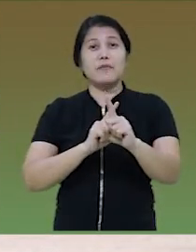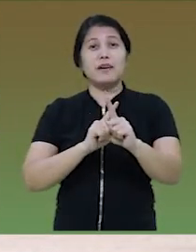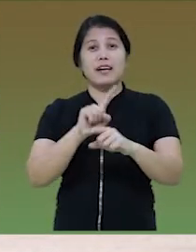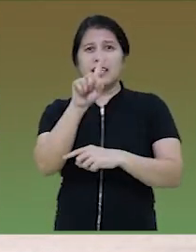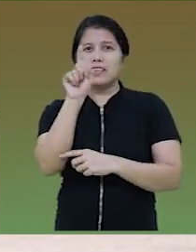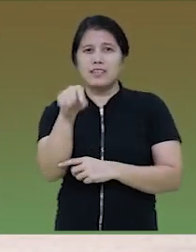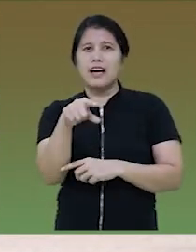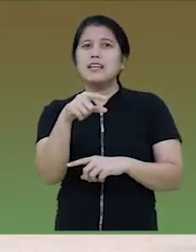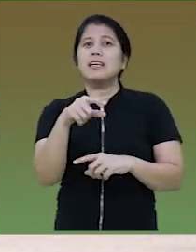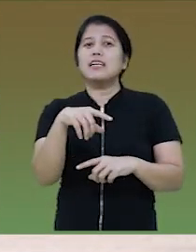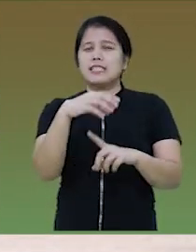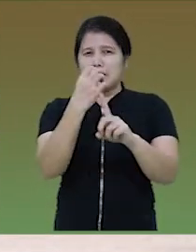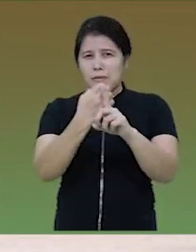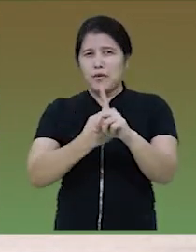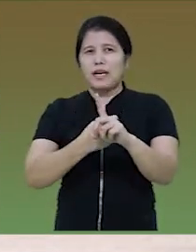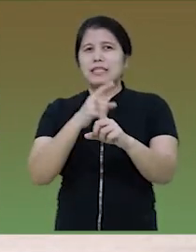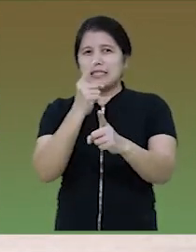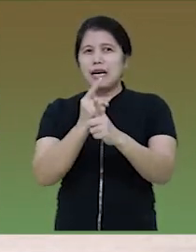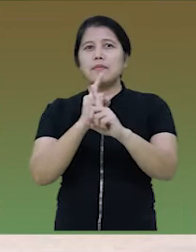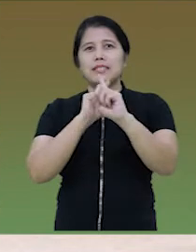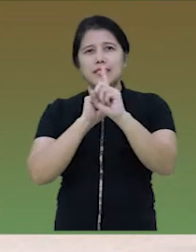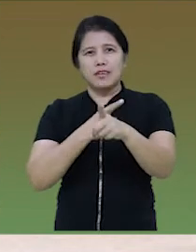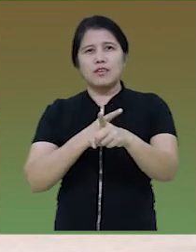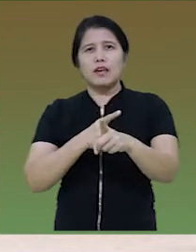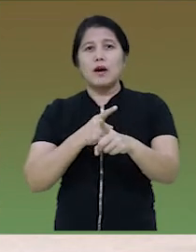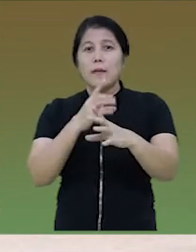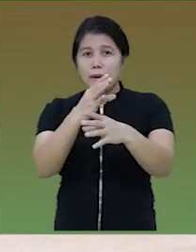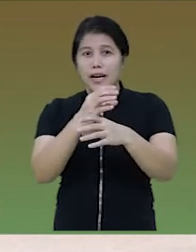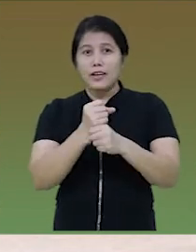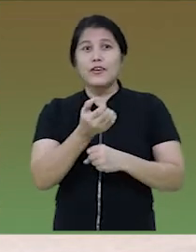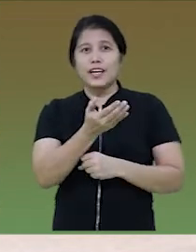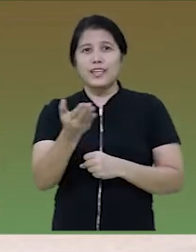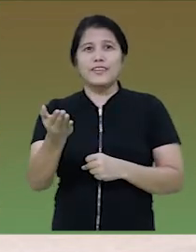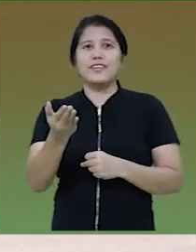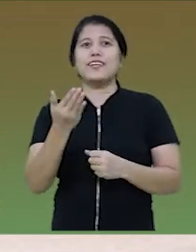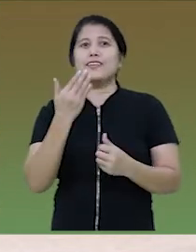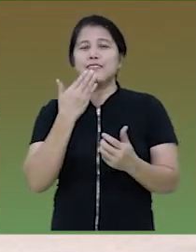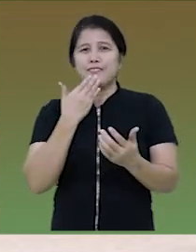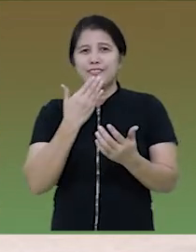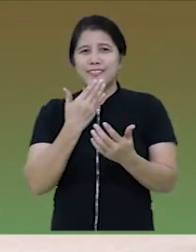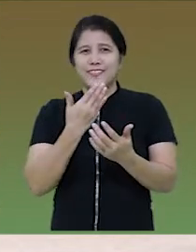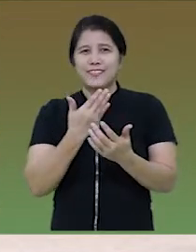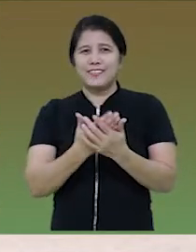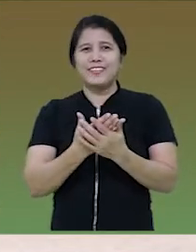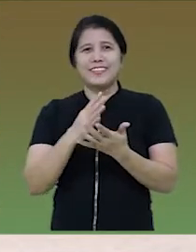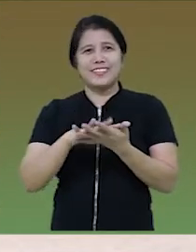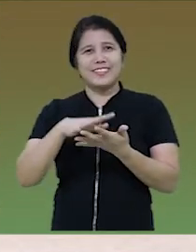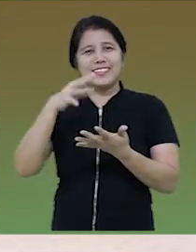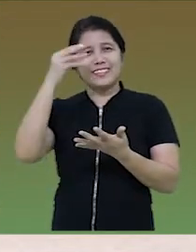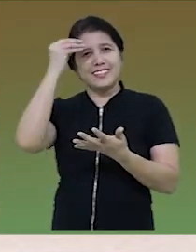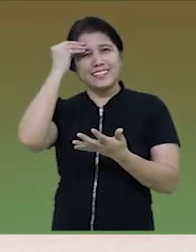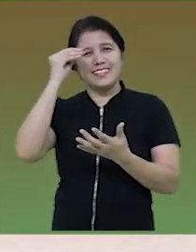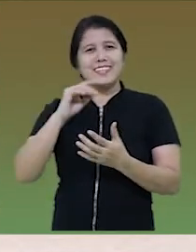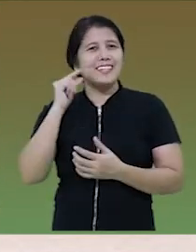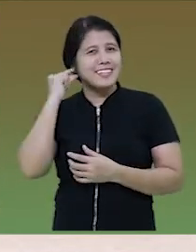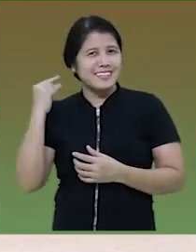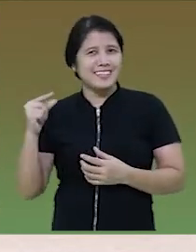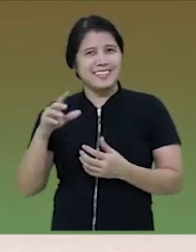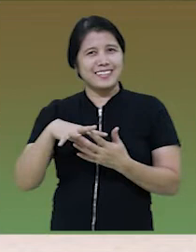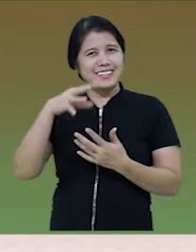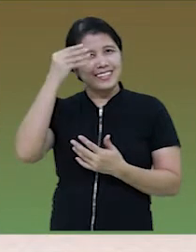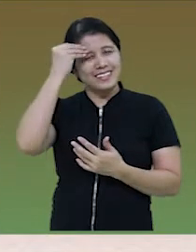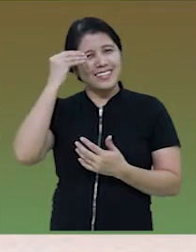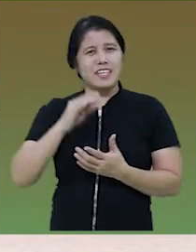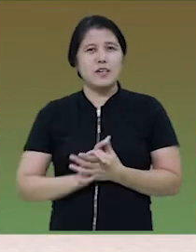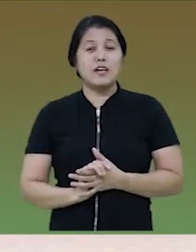katanungan. Sa bawat tamang sagot, makakakuha kayo ng inyong gintong kaalaman. Kapag